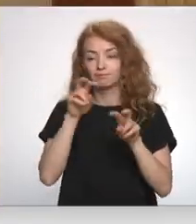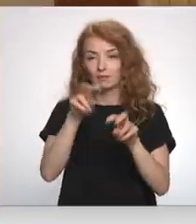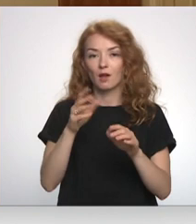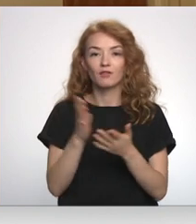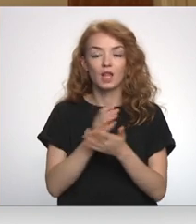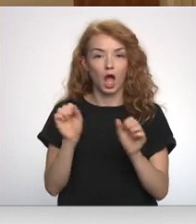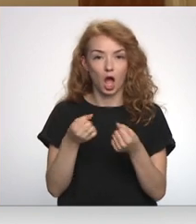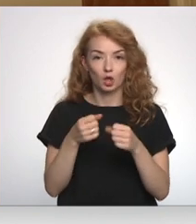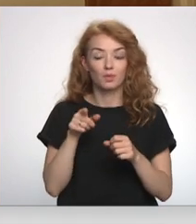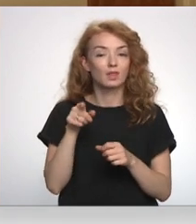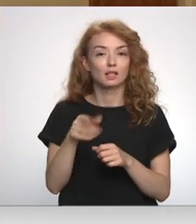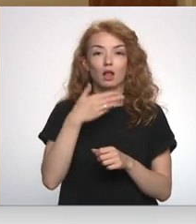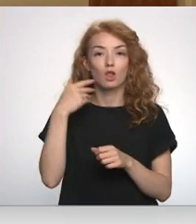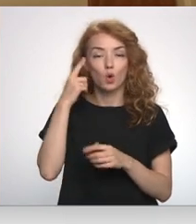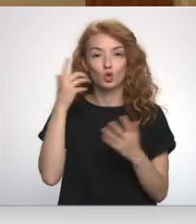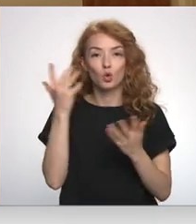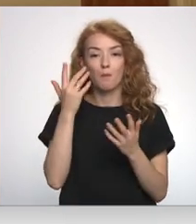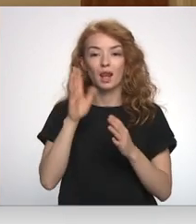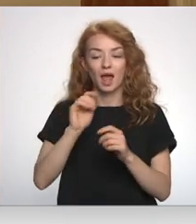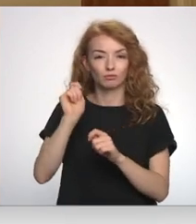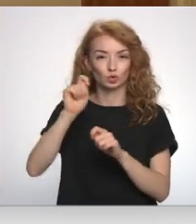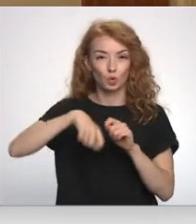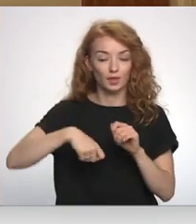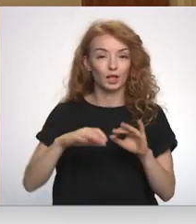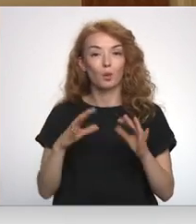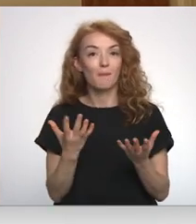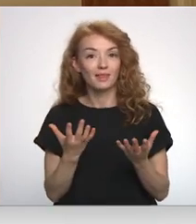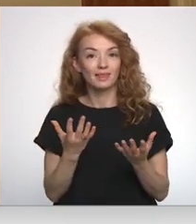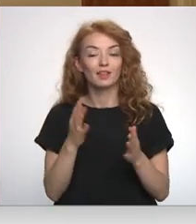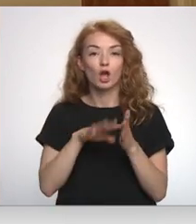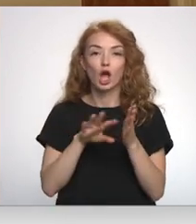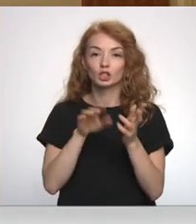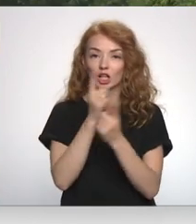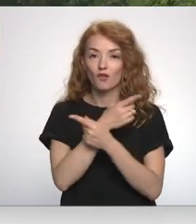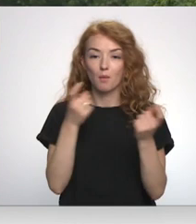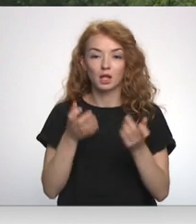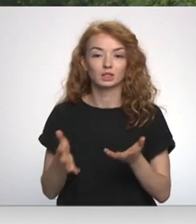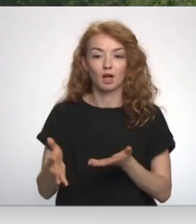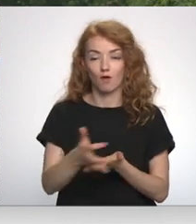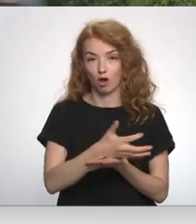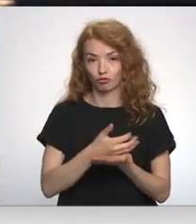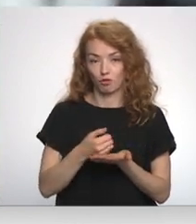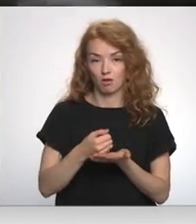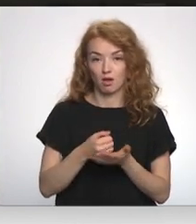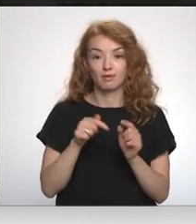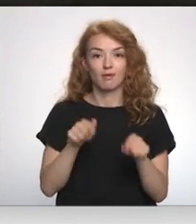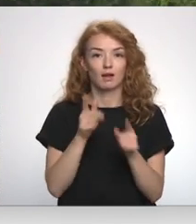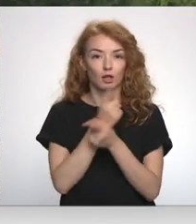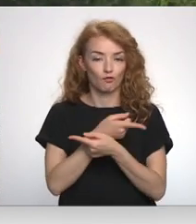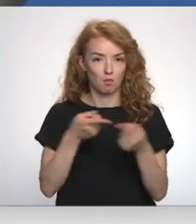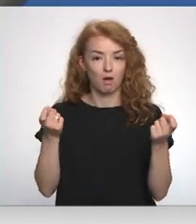kuras ir domātas nevis sodu izrakstīšanai, bet informācijas savākšanai. Tātad tā